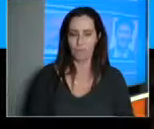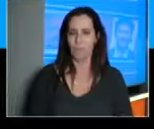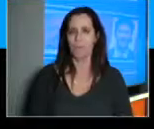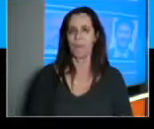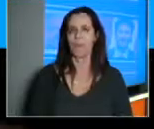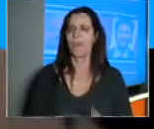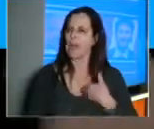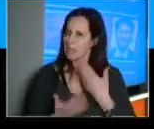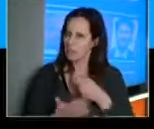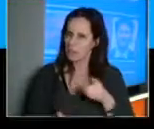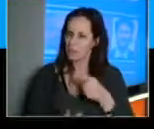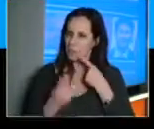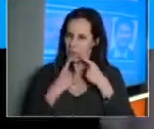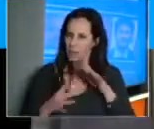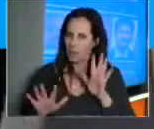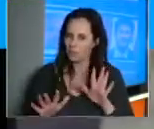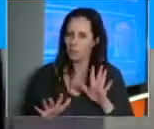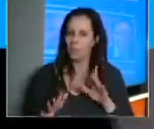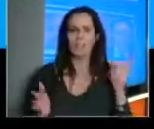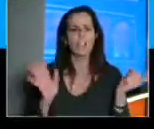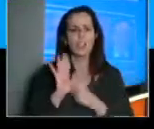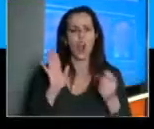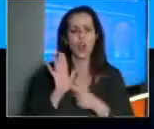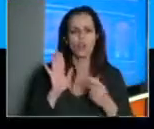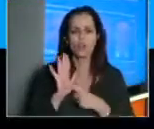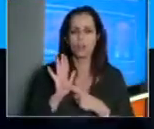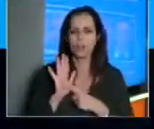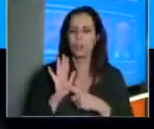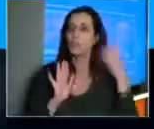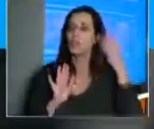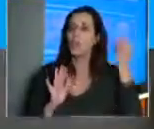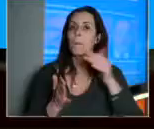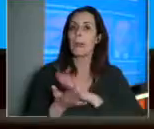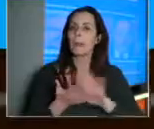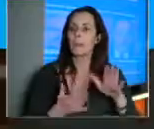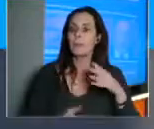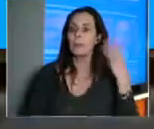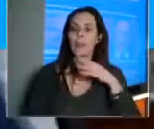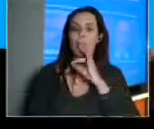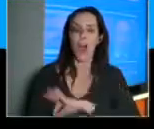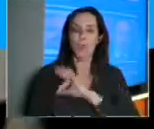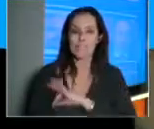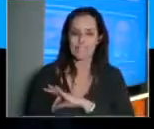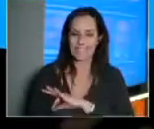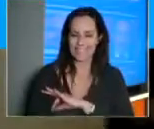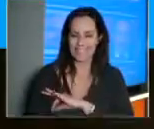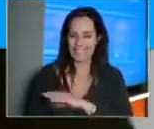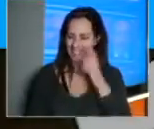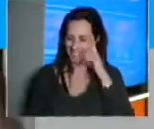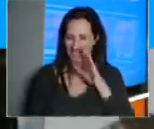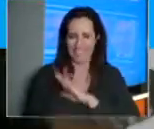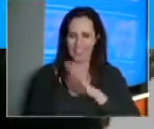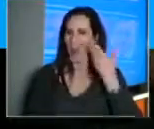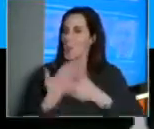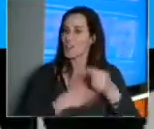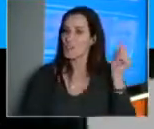אריה מחלוף דרי, אני מציע שבמסע ומתן הקואליציוני תדרוש שיעורים בחינם לשפה הרוסית. אני חושב שכל